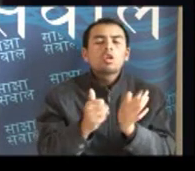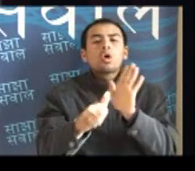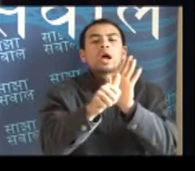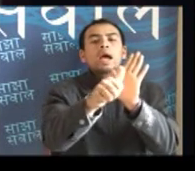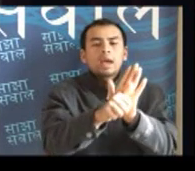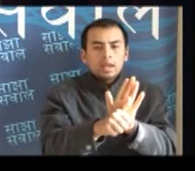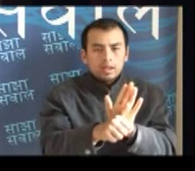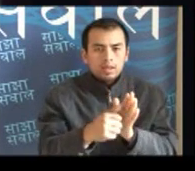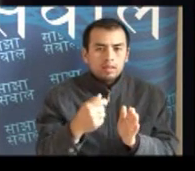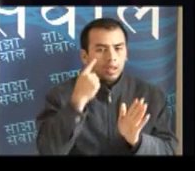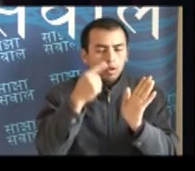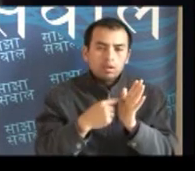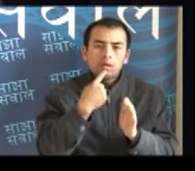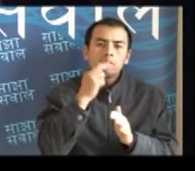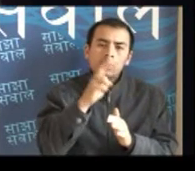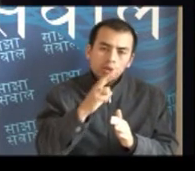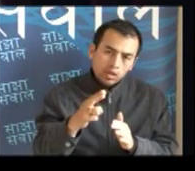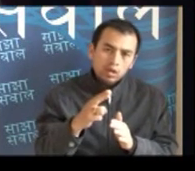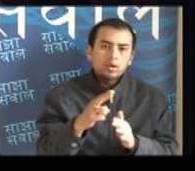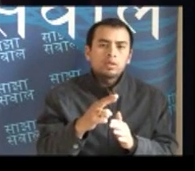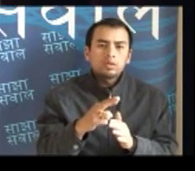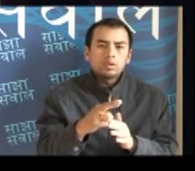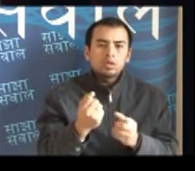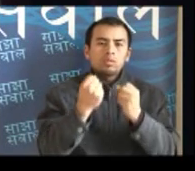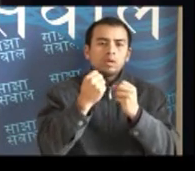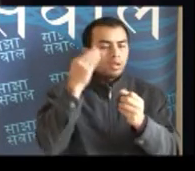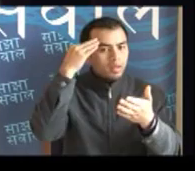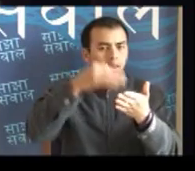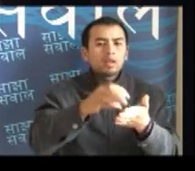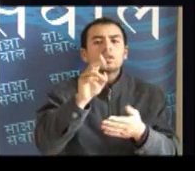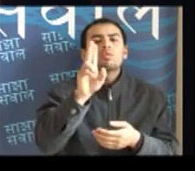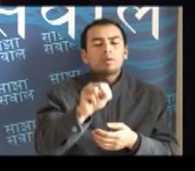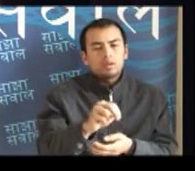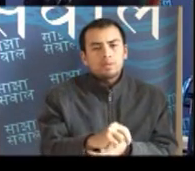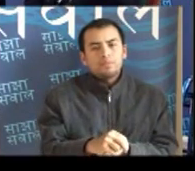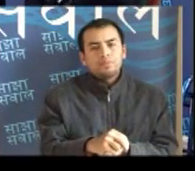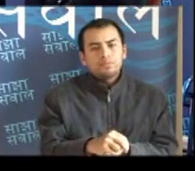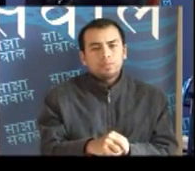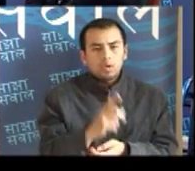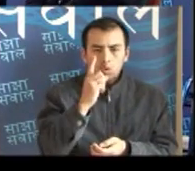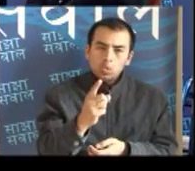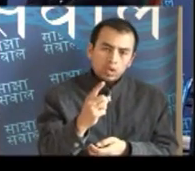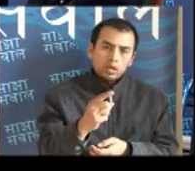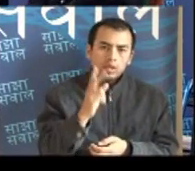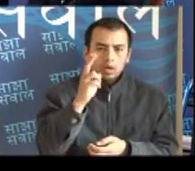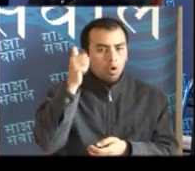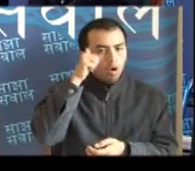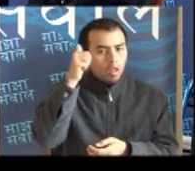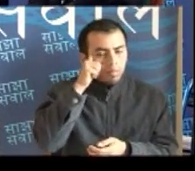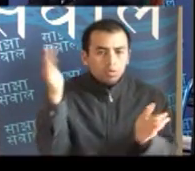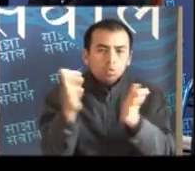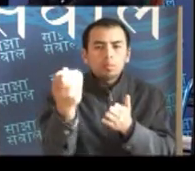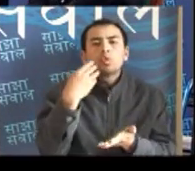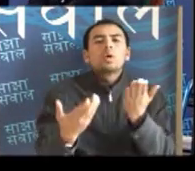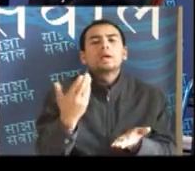अगाडि बढाउने भनेर एउटा त्यस्तो साइन्स जसले स्ट्रेन्थलाई फोकस गर्छ त्यतातिर लाग्नुपर्छ। हो, अब तपाईँको त्यहाँको अनुभव एकदम